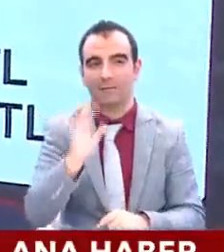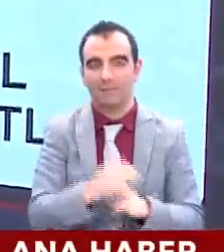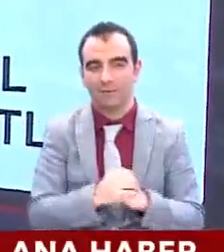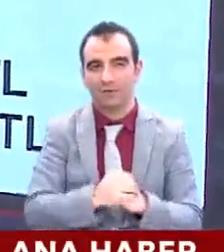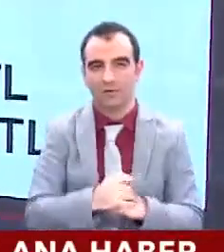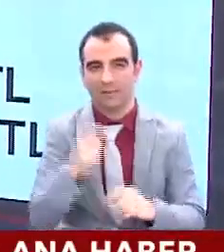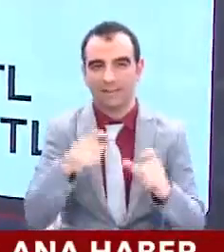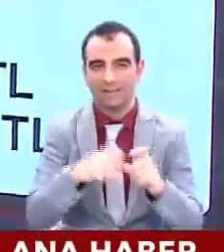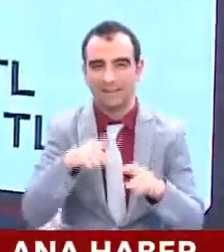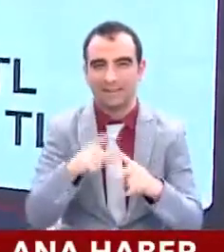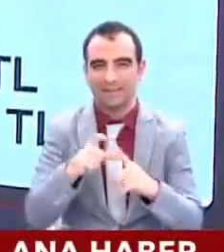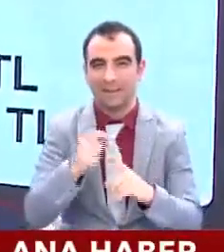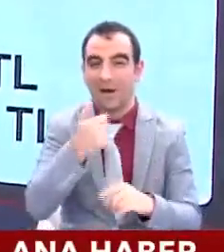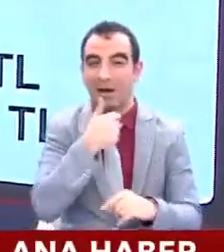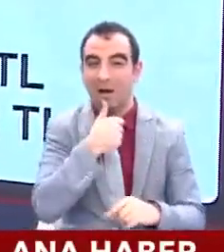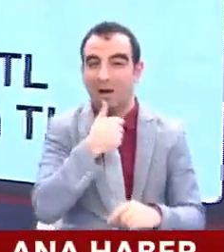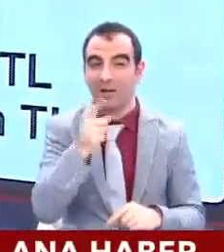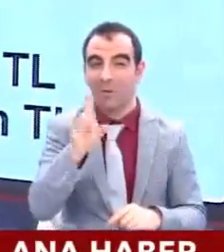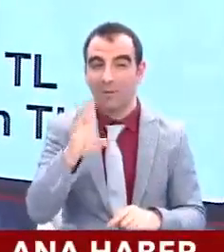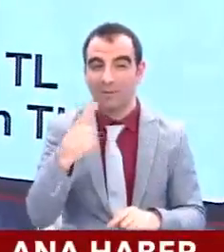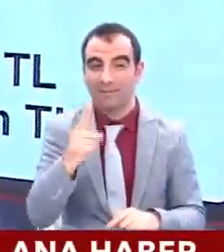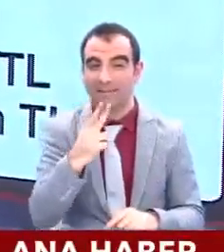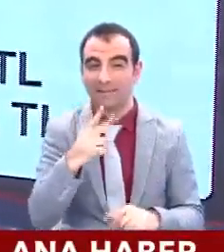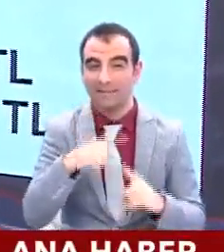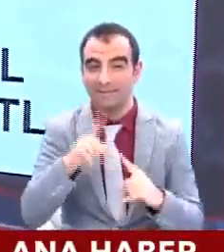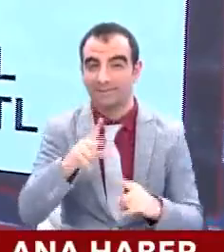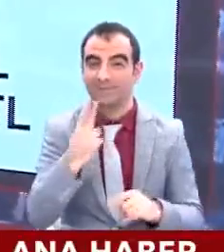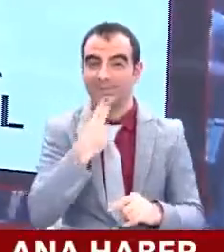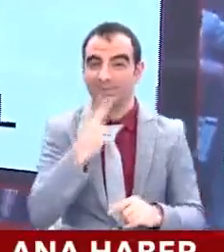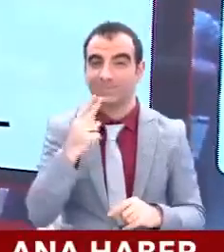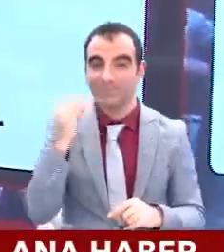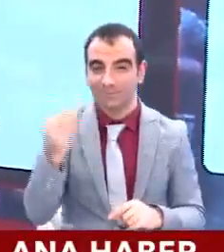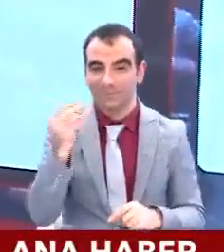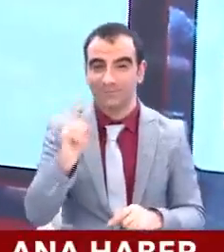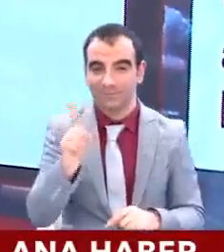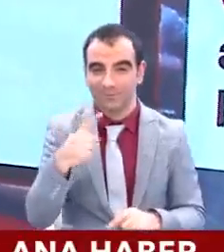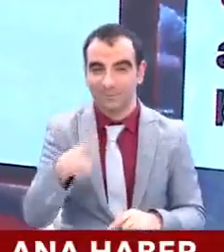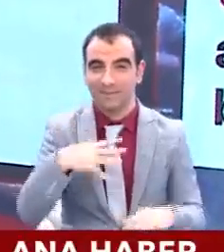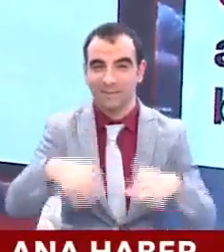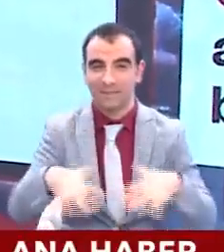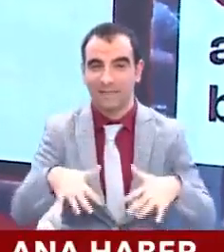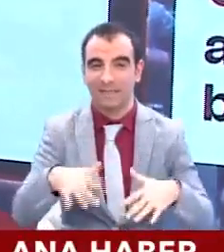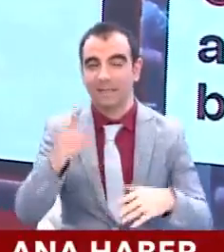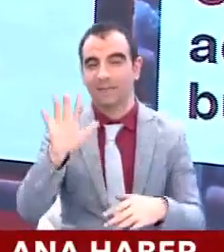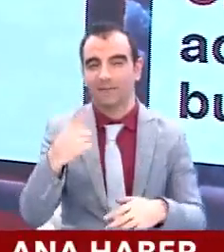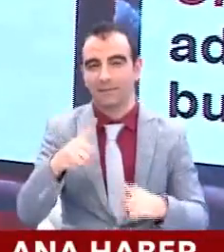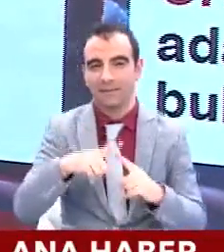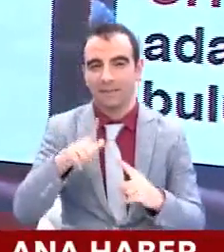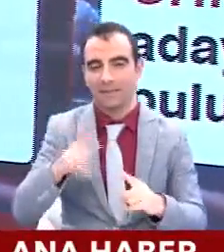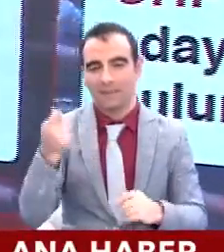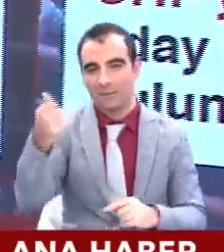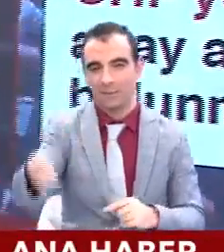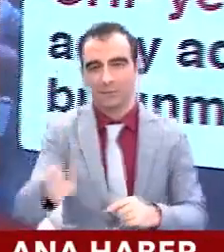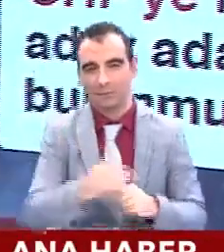Saadet Partisi erkek yani 15.000 TL kadın ve gençler 10.000 TL engelli vatandaşlar 5000 TL